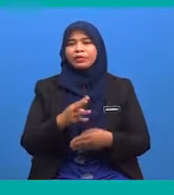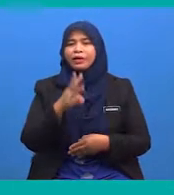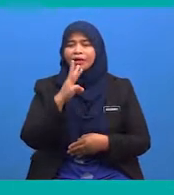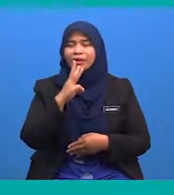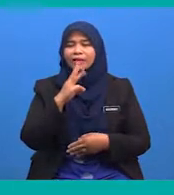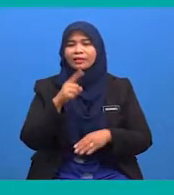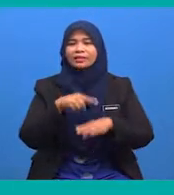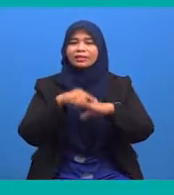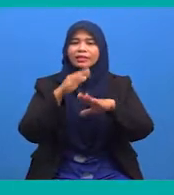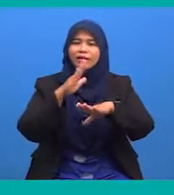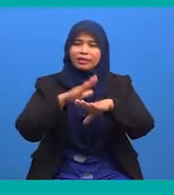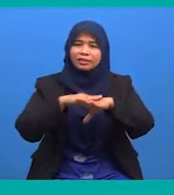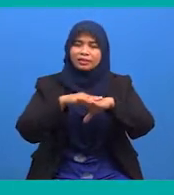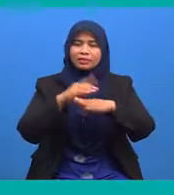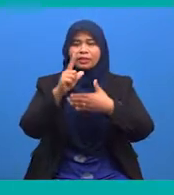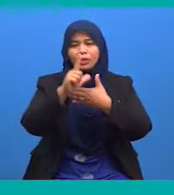luka.